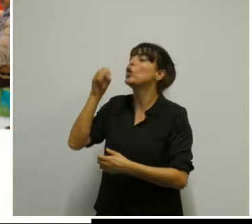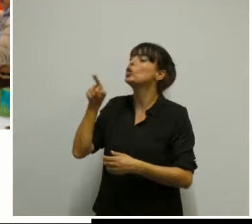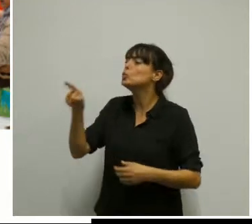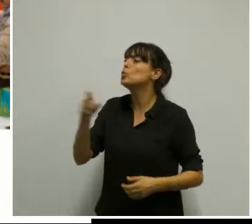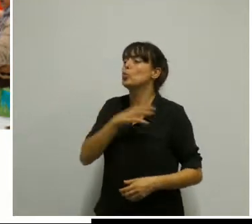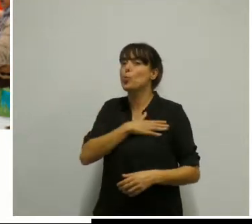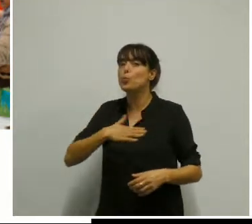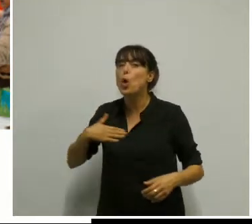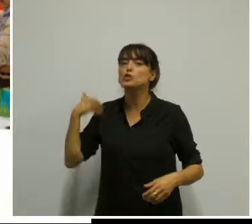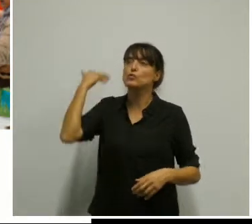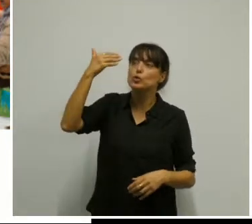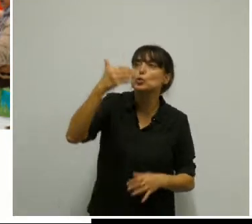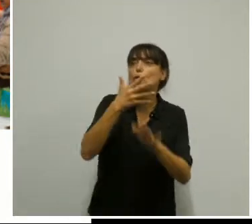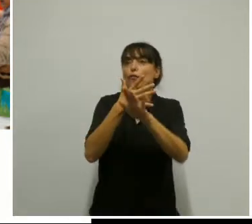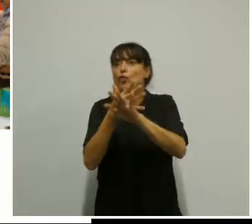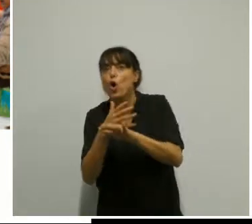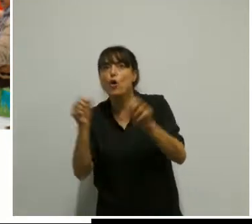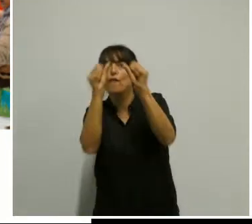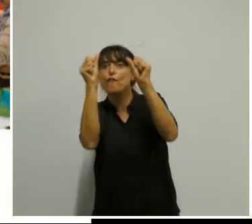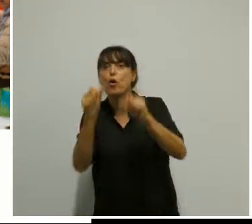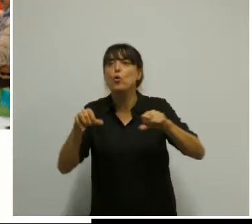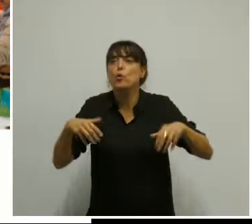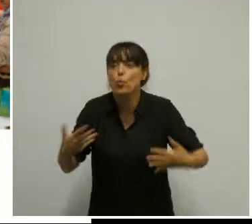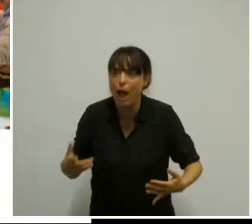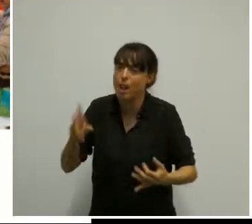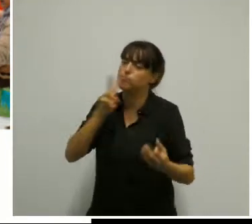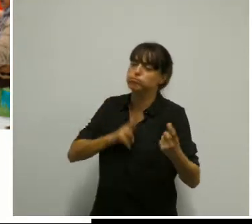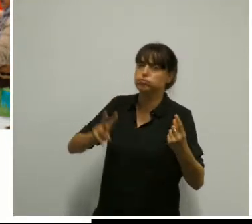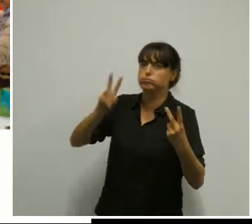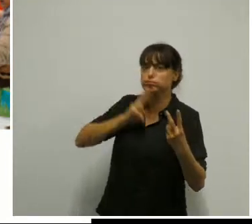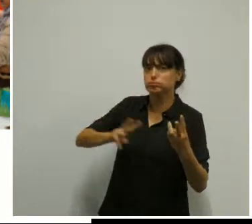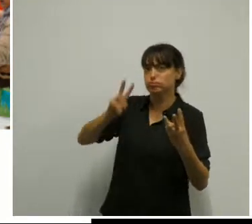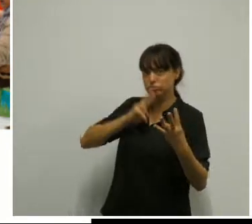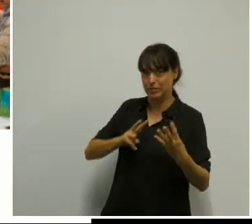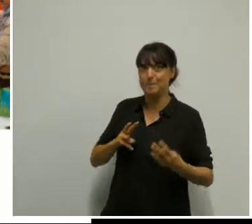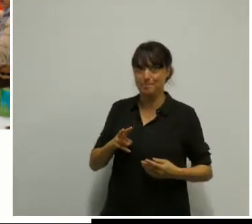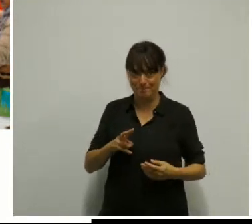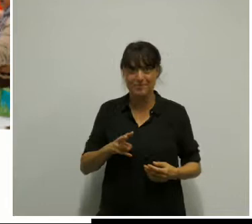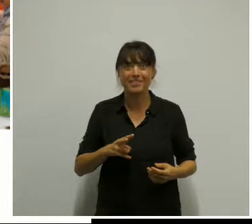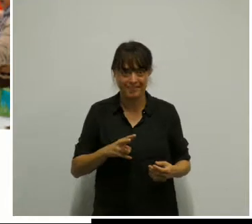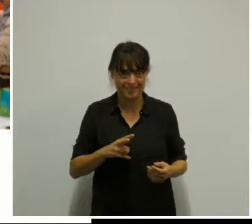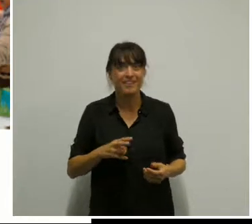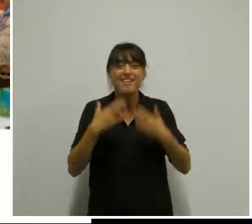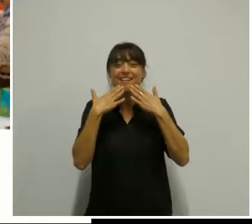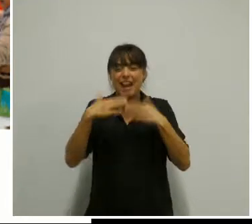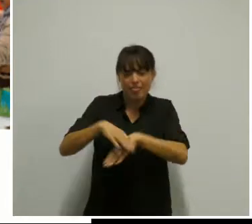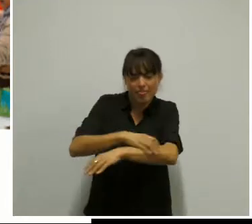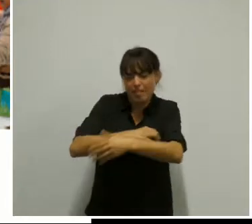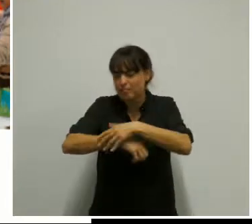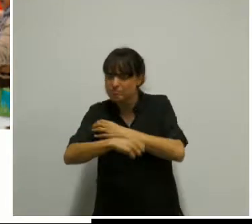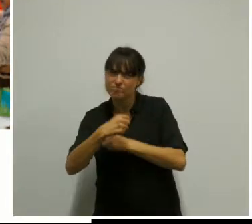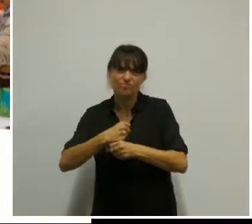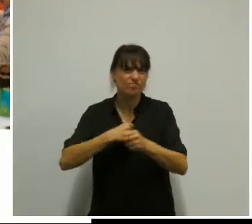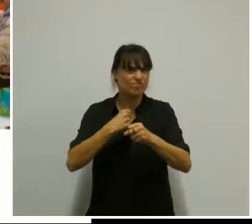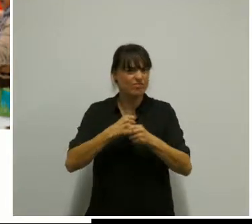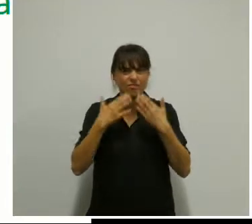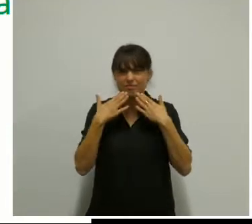també per veure el potencial en la que si ens ho posem tots doncs podem recollir moltes idees i molta força.